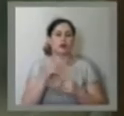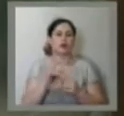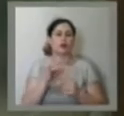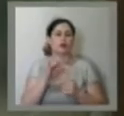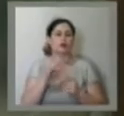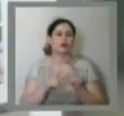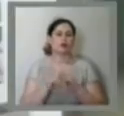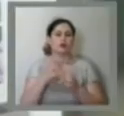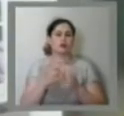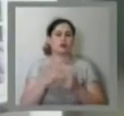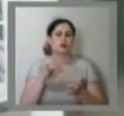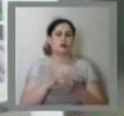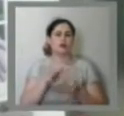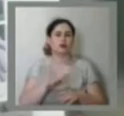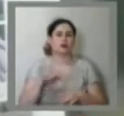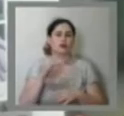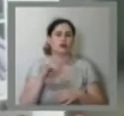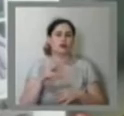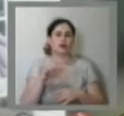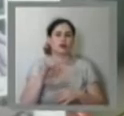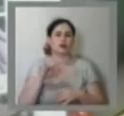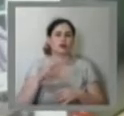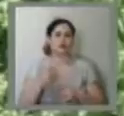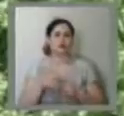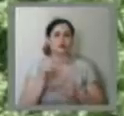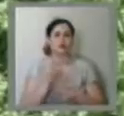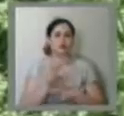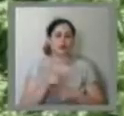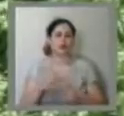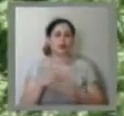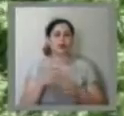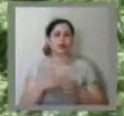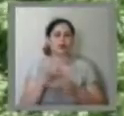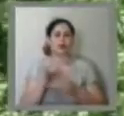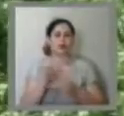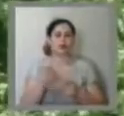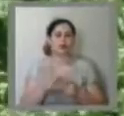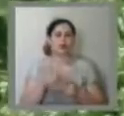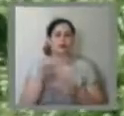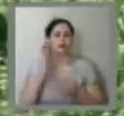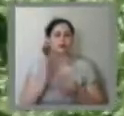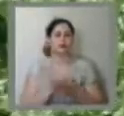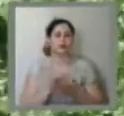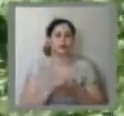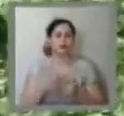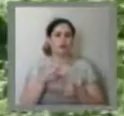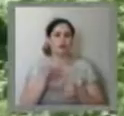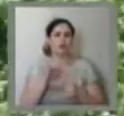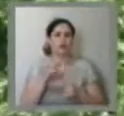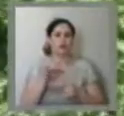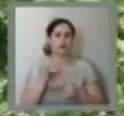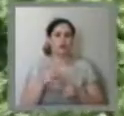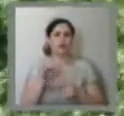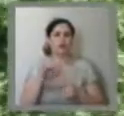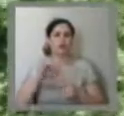Херсонському центрі дитячої та юнацької творчості з відвідування гуртків. Хлопчик у нас займається науково-дослідницькою діяльністю. Це